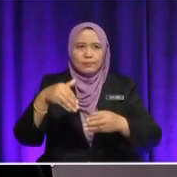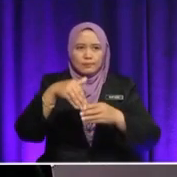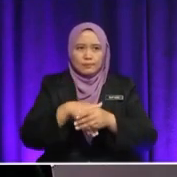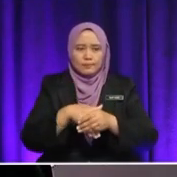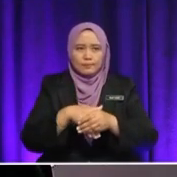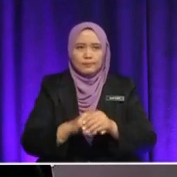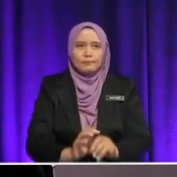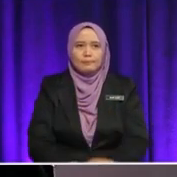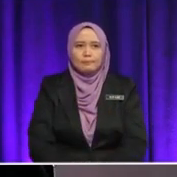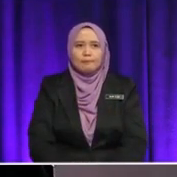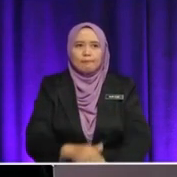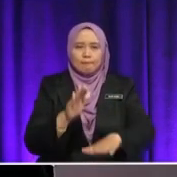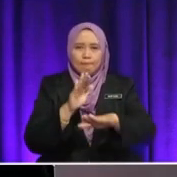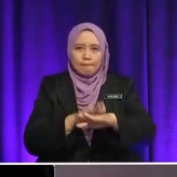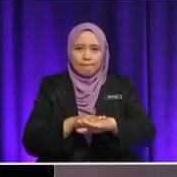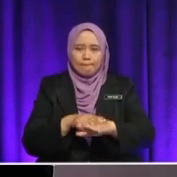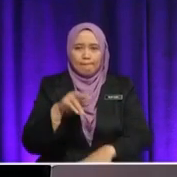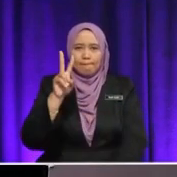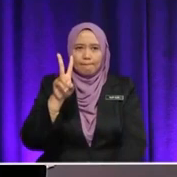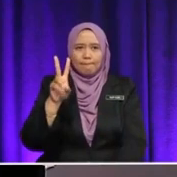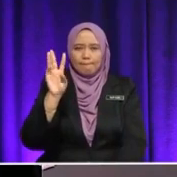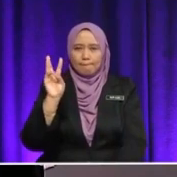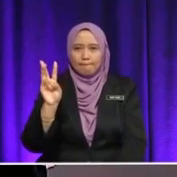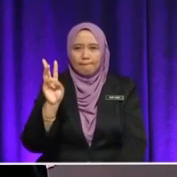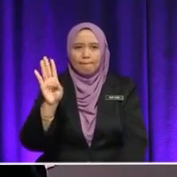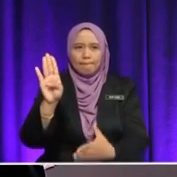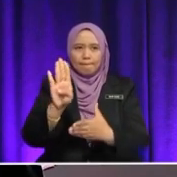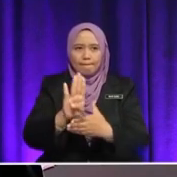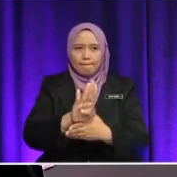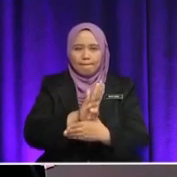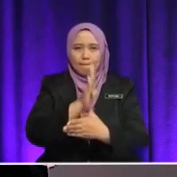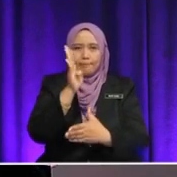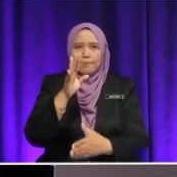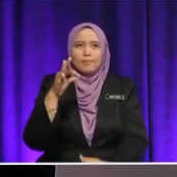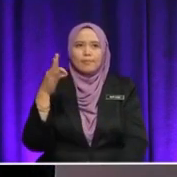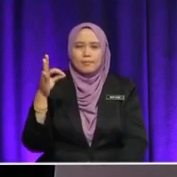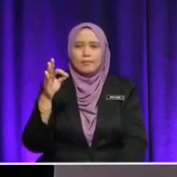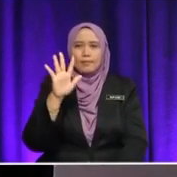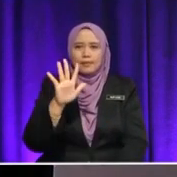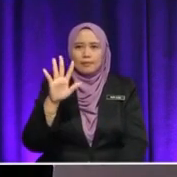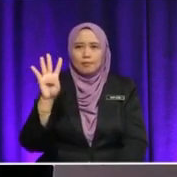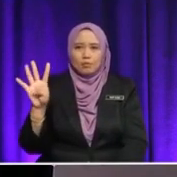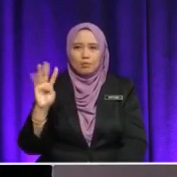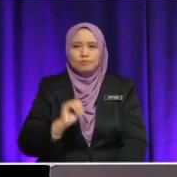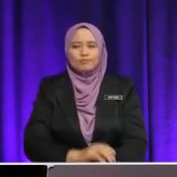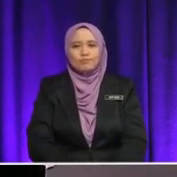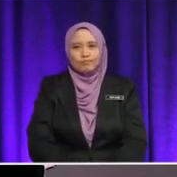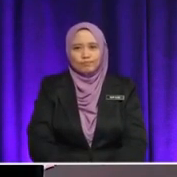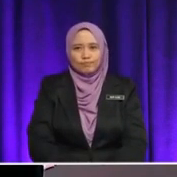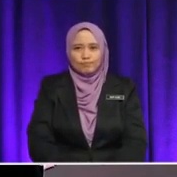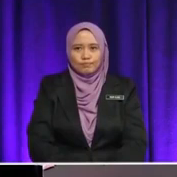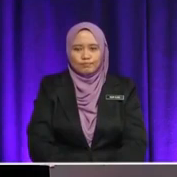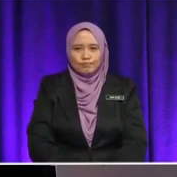penentuan itu ditentukan pada tarinya 26fc 1954 Oke masih bermain dengan tarik 1954